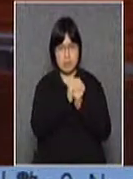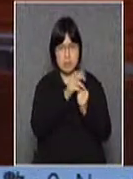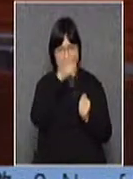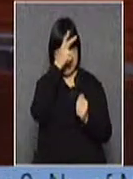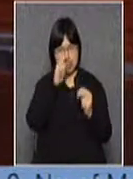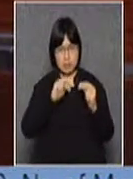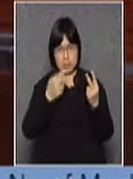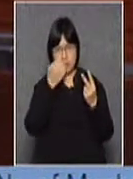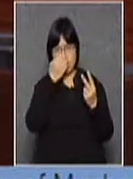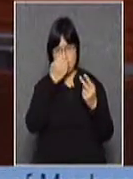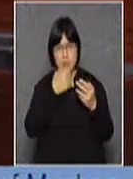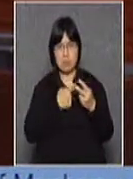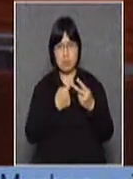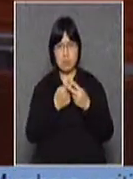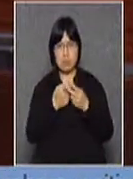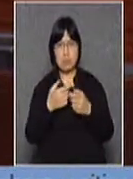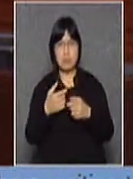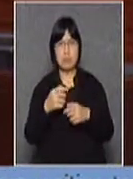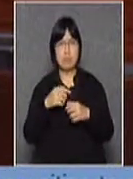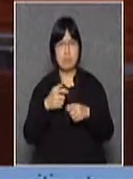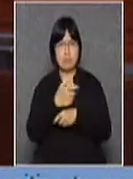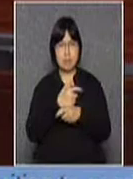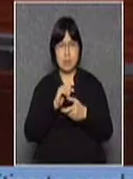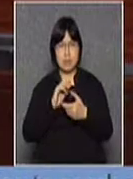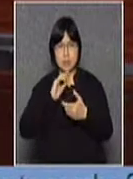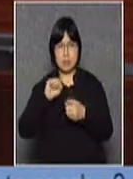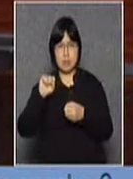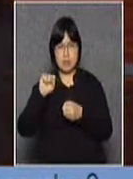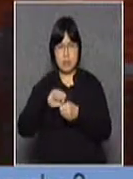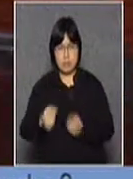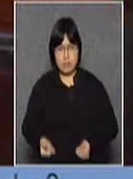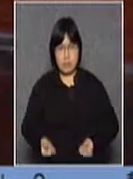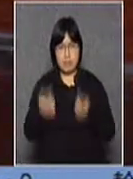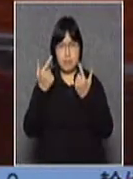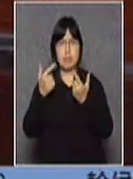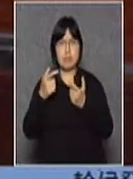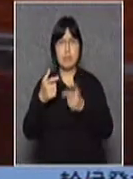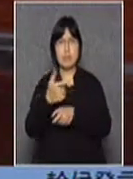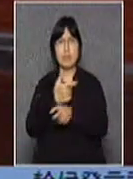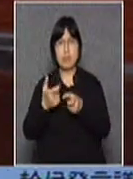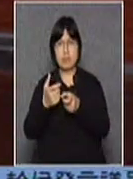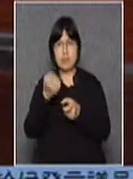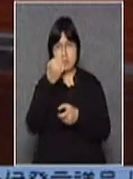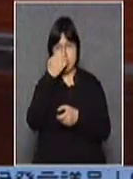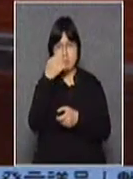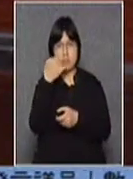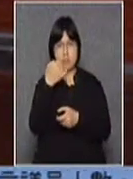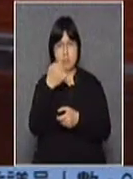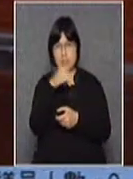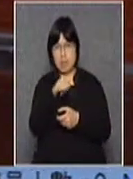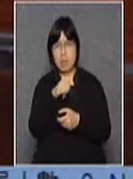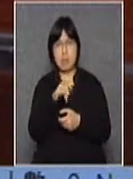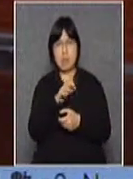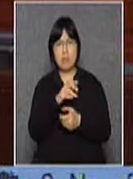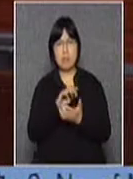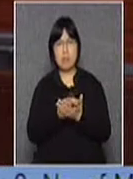港的工業的高增值的行業，導致到香港不可以，即不應該呢是